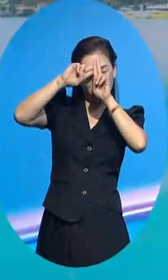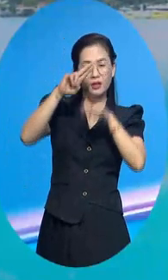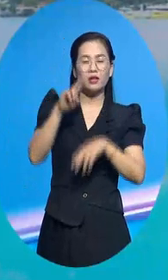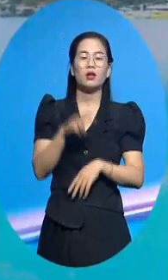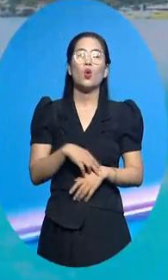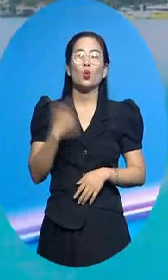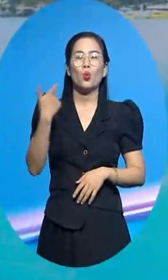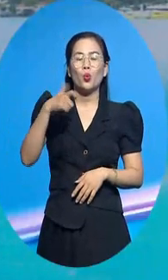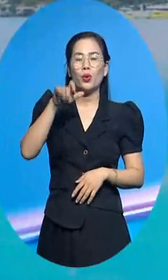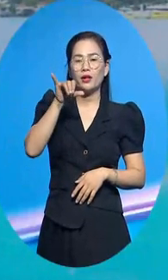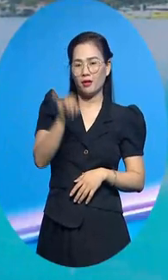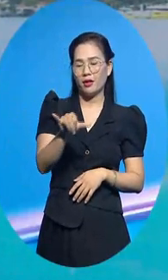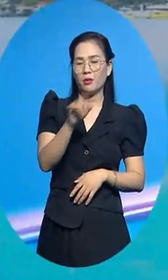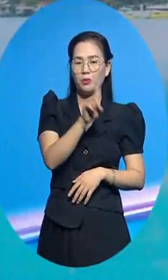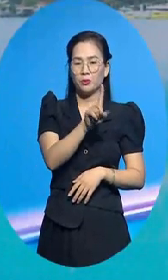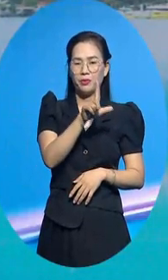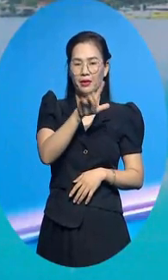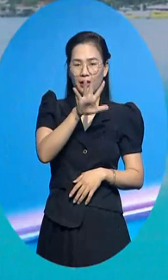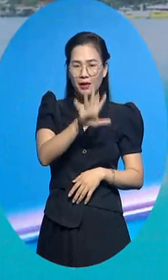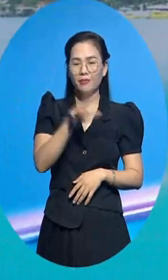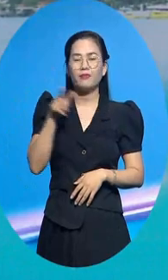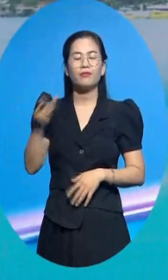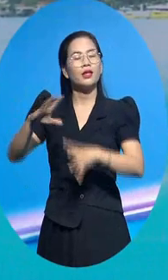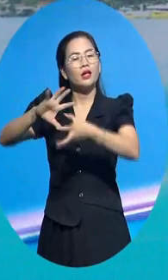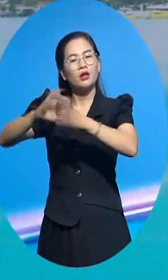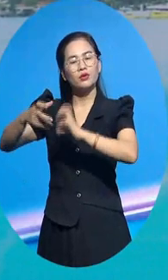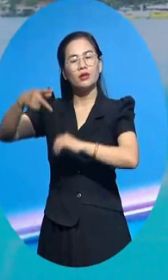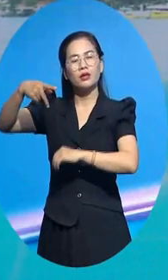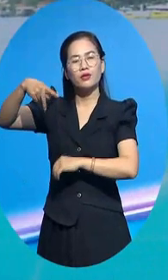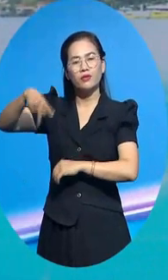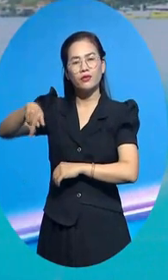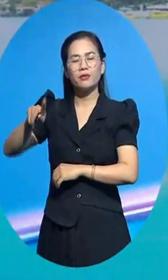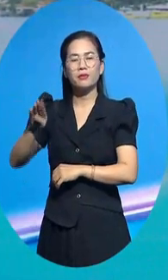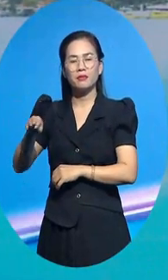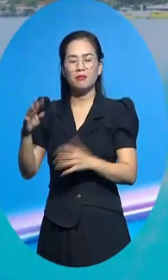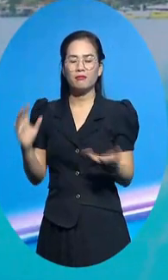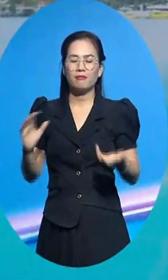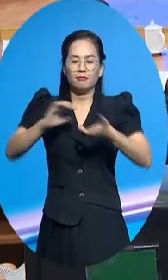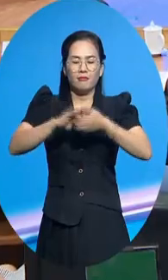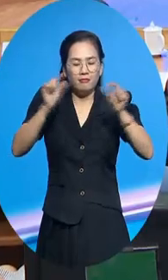Dược phẩm Pharma City đã tổ chức lễ ký kết hợp tác chiến lược.